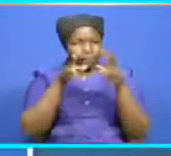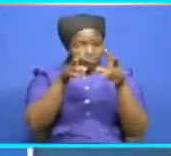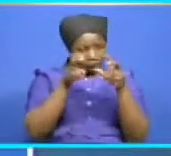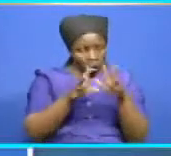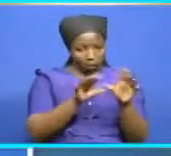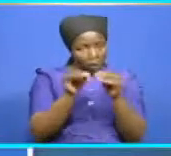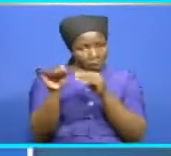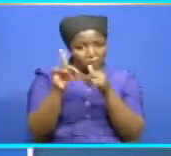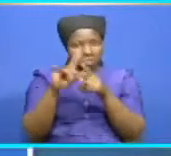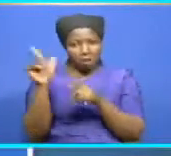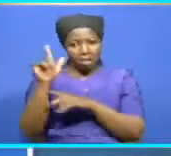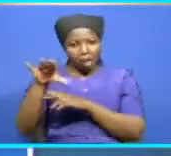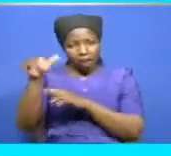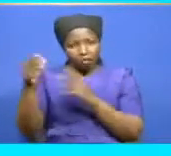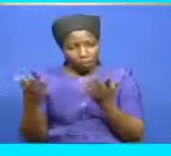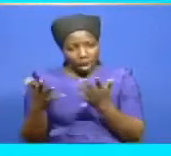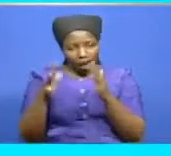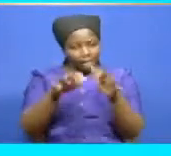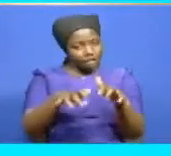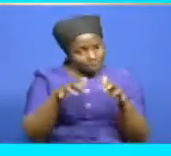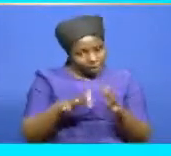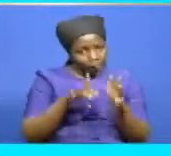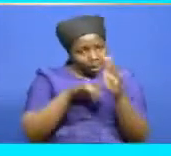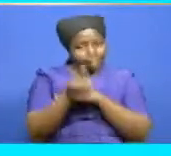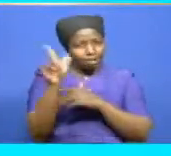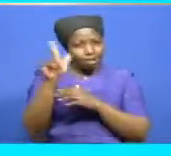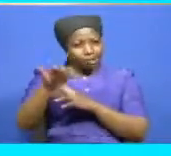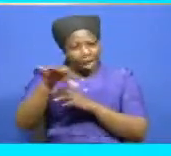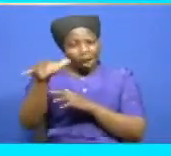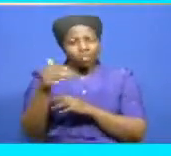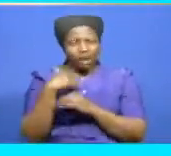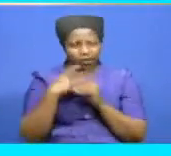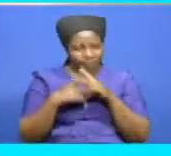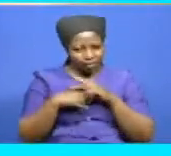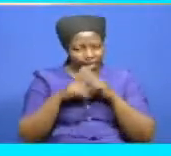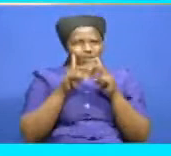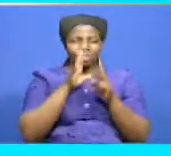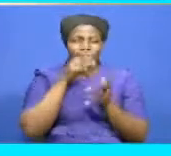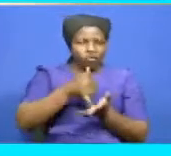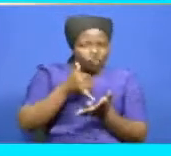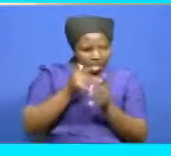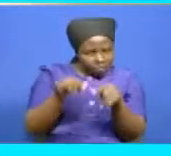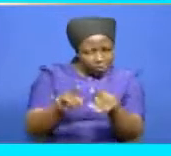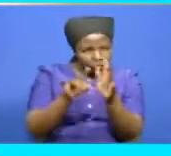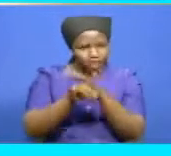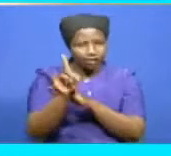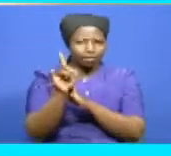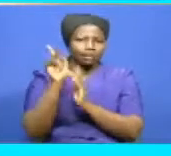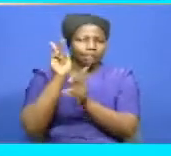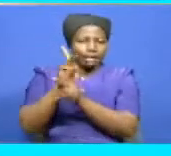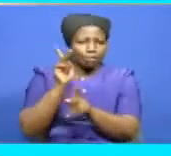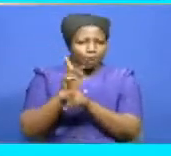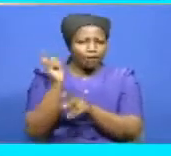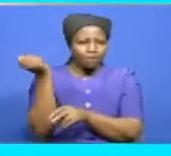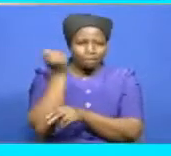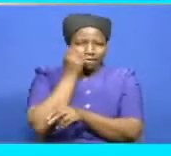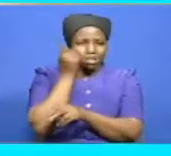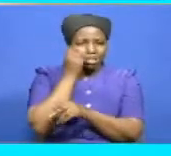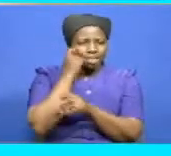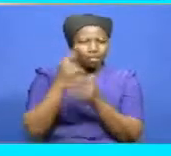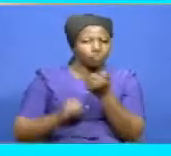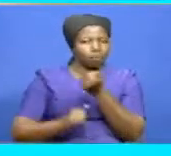Pekee kule kaunti ya Laikipia ambapo wakulima katika kaunti ya Laikipia wameanza kujihusisha na ufugaji wa nyuki ili kujikimu